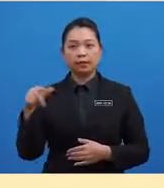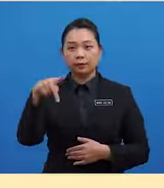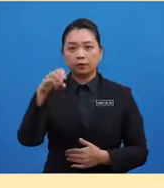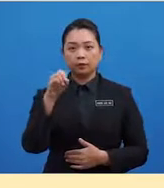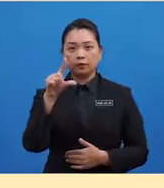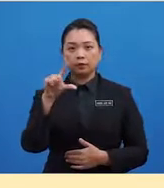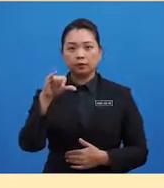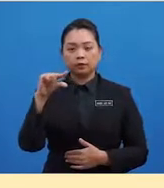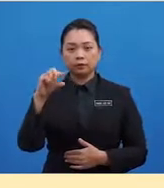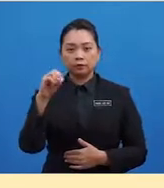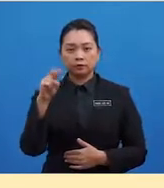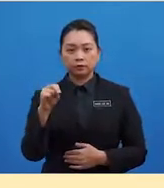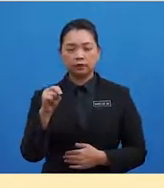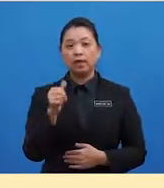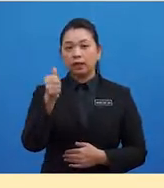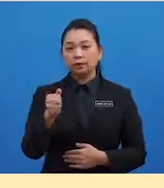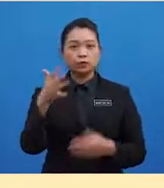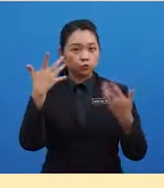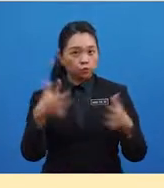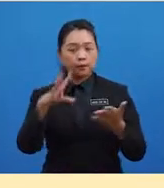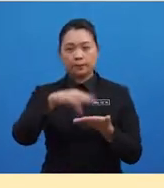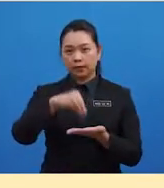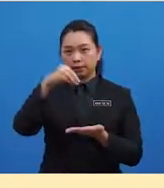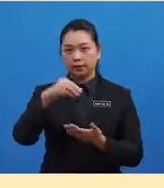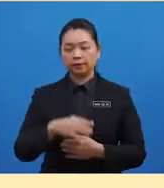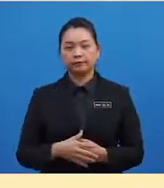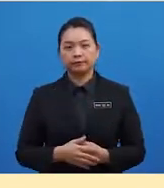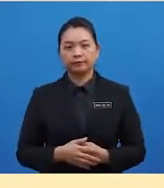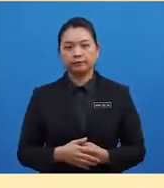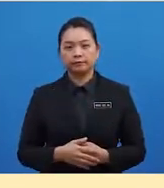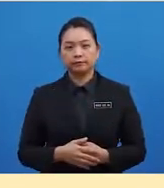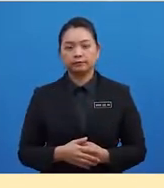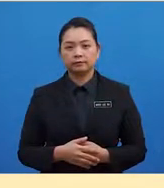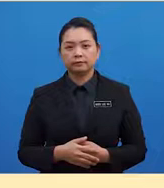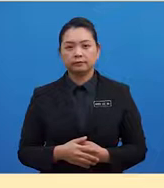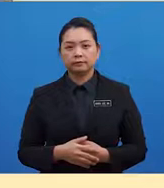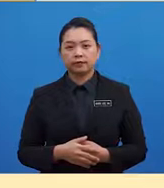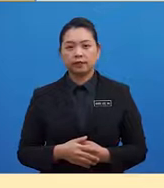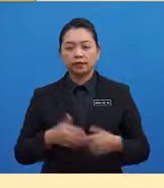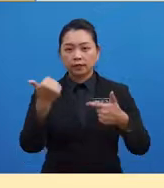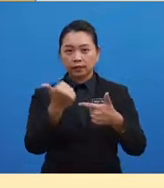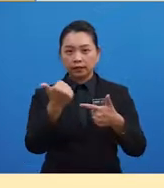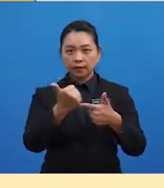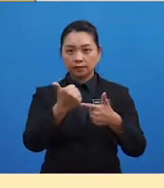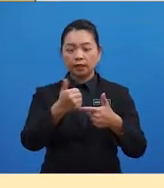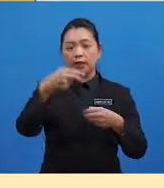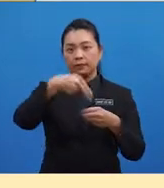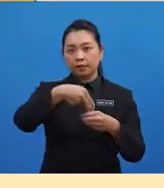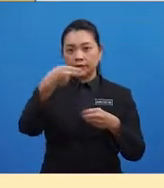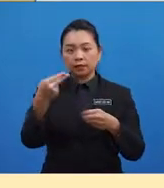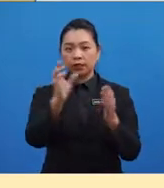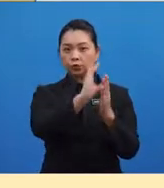ini anda semua sudah pun belajar sebelum ini. Yang kedua, dapat menghasilkan